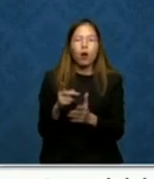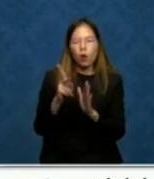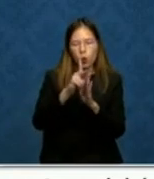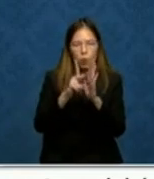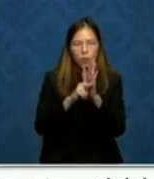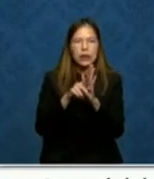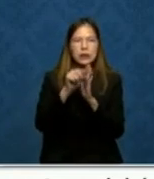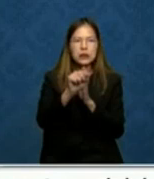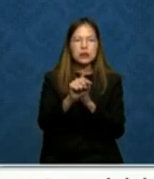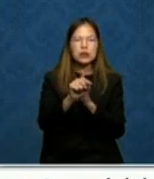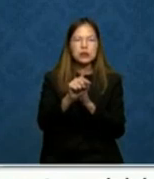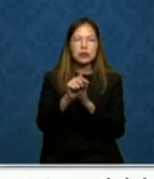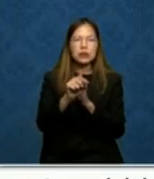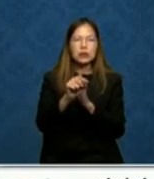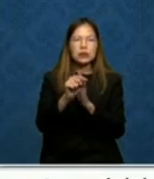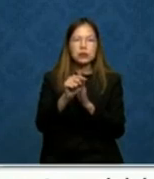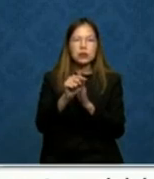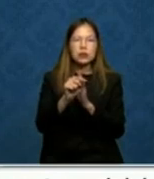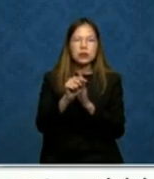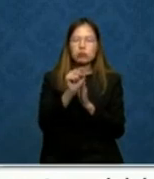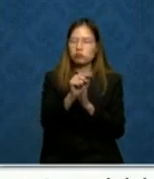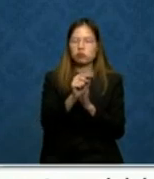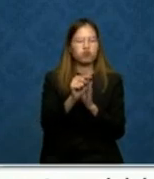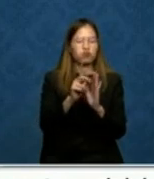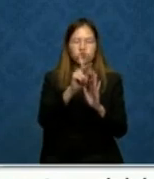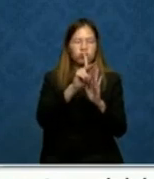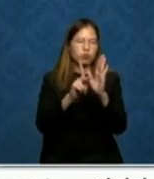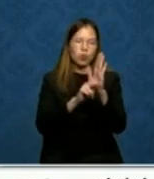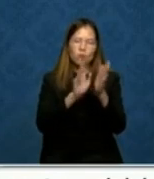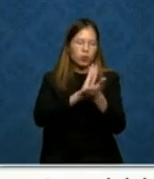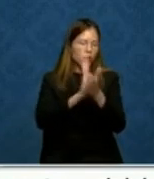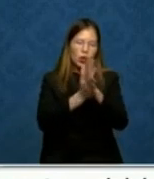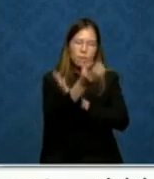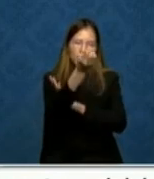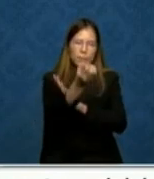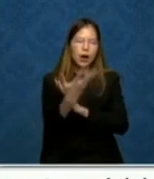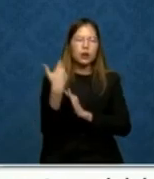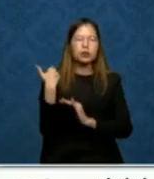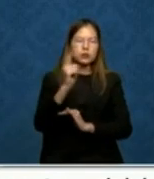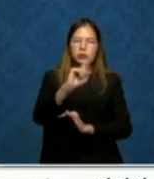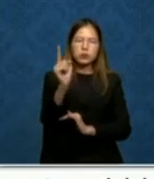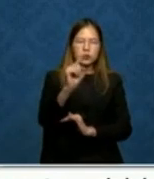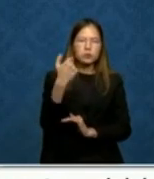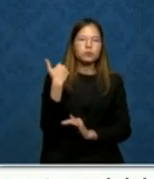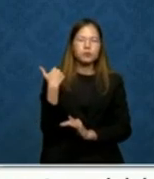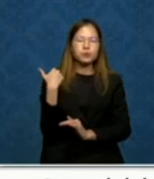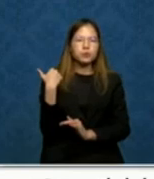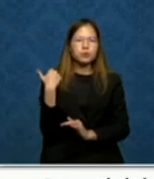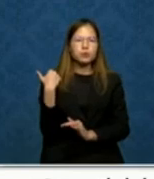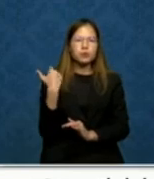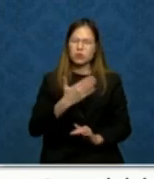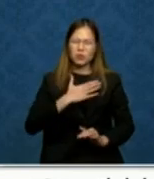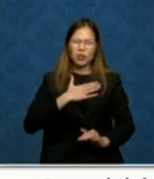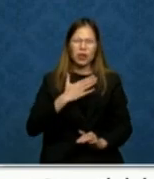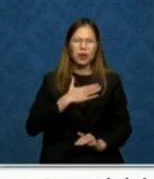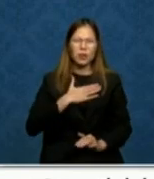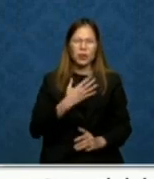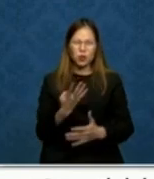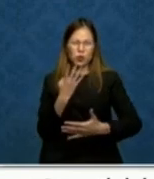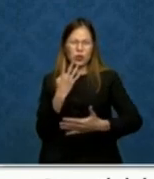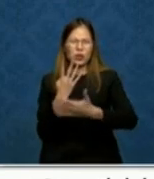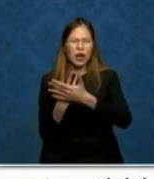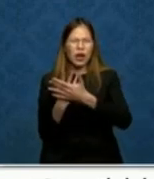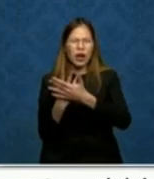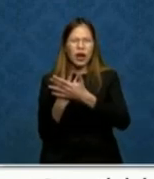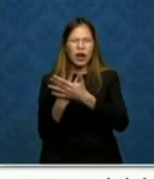ายในส่วนของราชทัณฑ์ยังต้องปรับปรุงกันอีกมากสภาพจิตใจของเขารูปลักษณ์ภายนอกก็ยังคงเป็นผู้ต้องขังทางเ